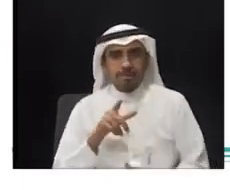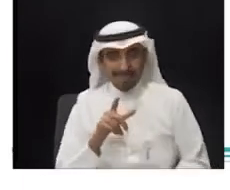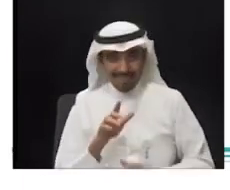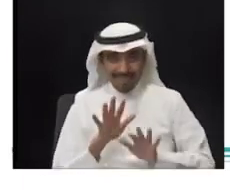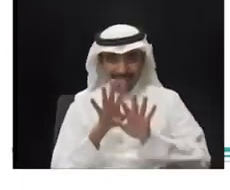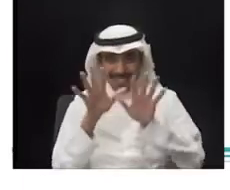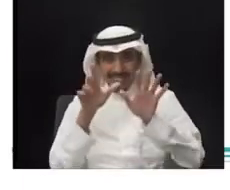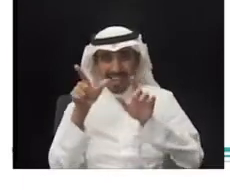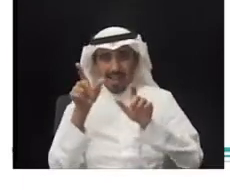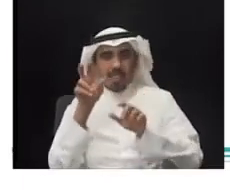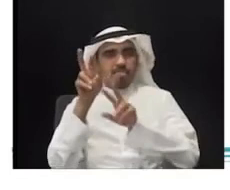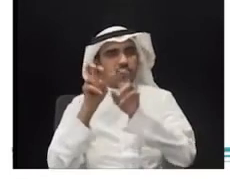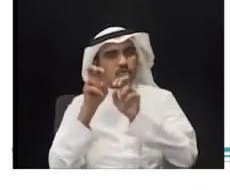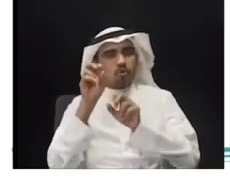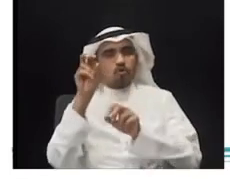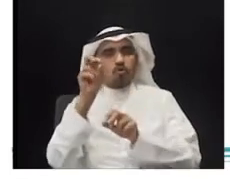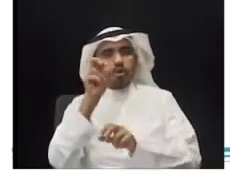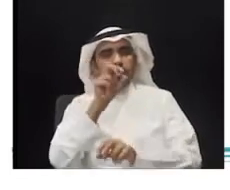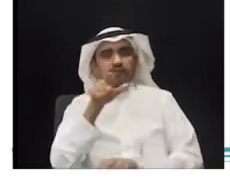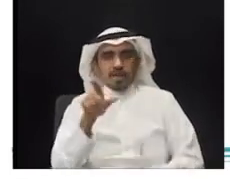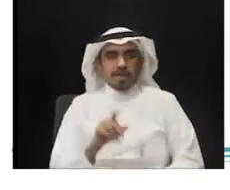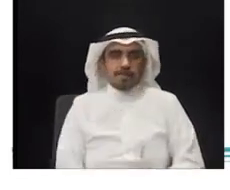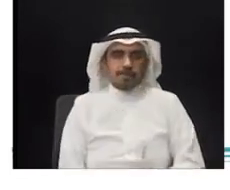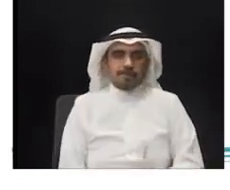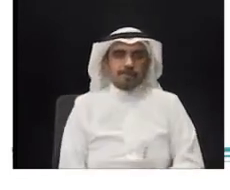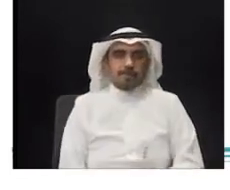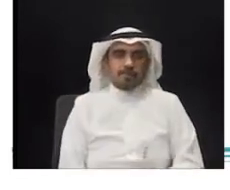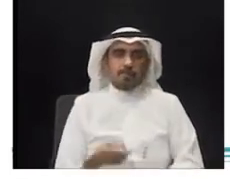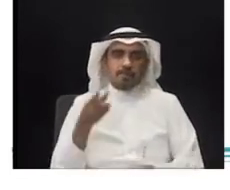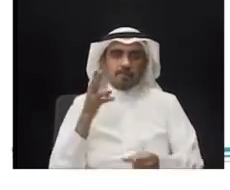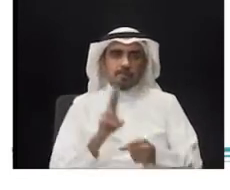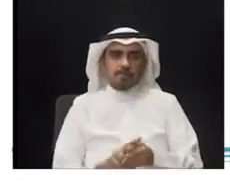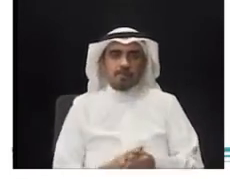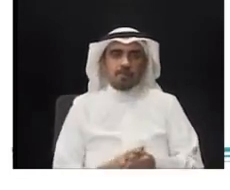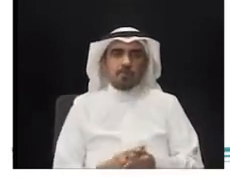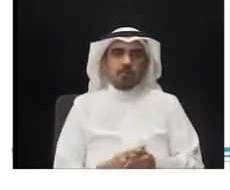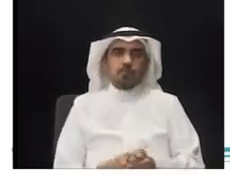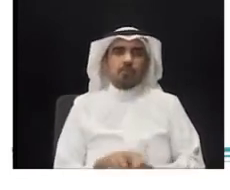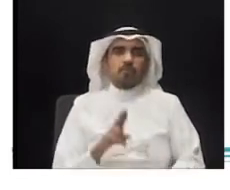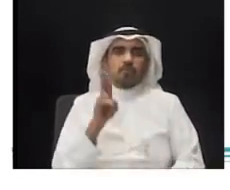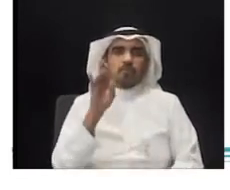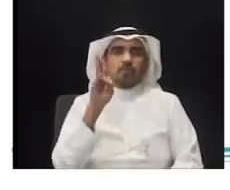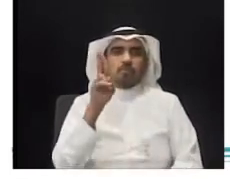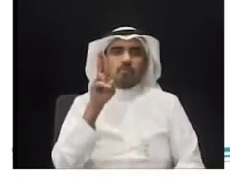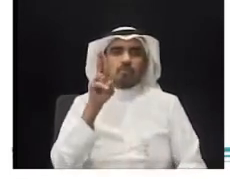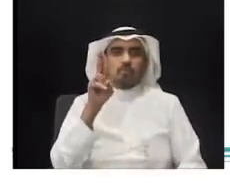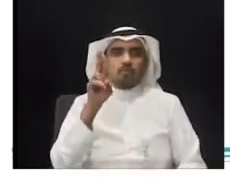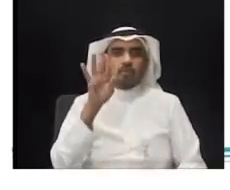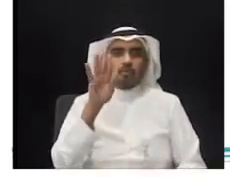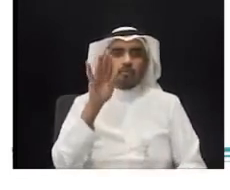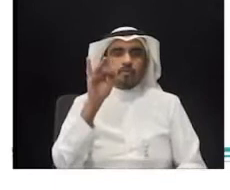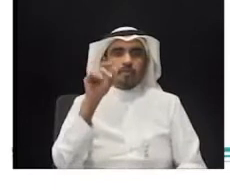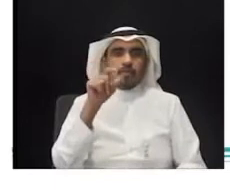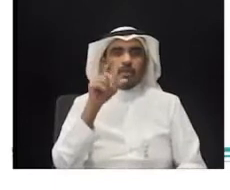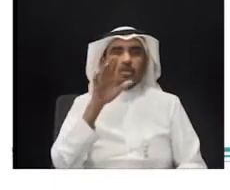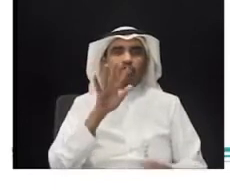أخبرت عن الشجرة بأنها مثمرة، وكذلك تثمر الشجرة، سواء